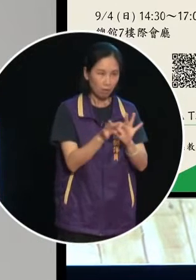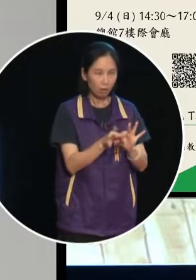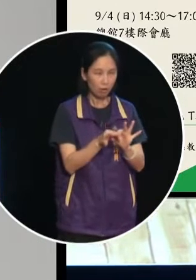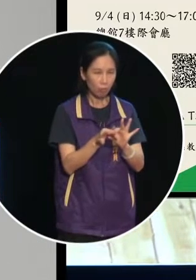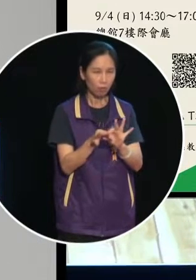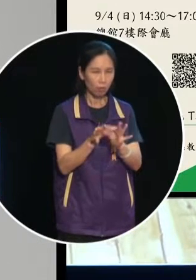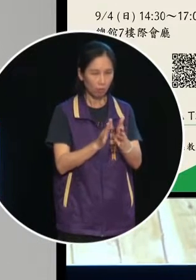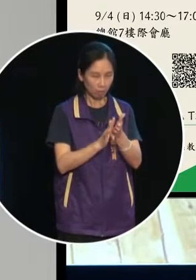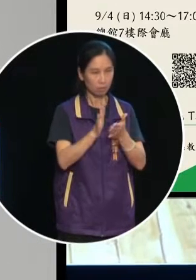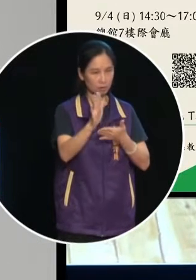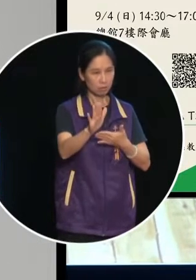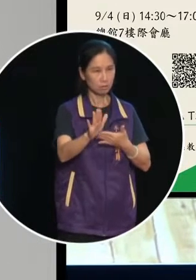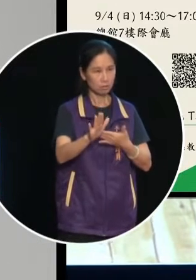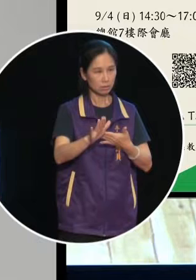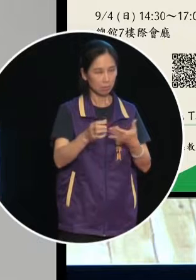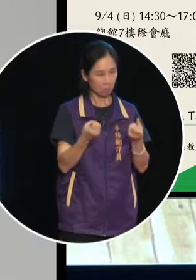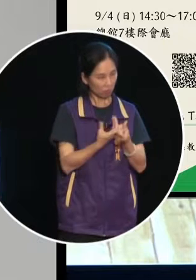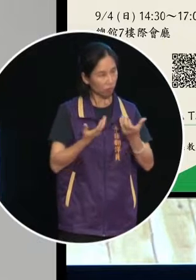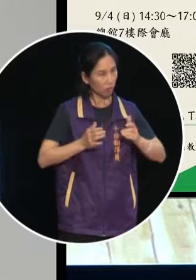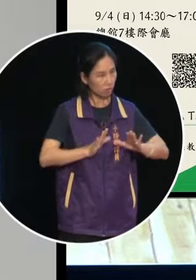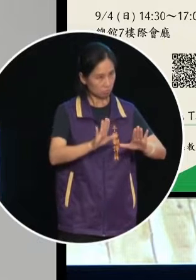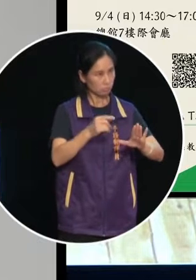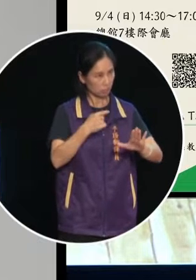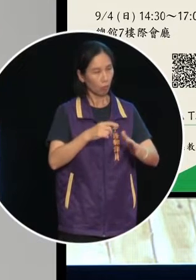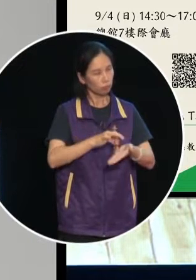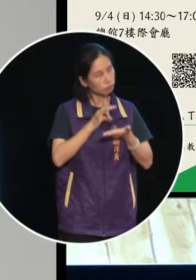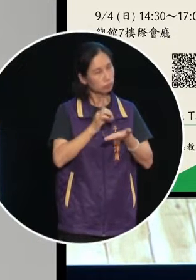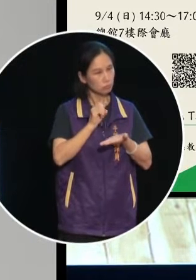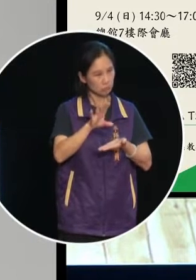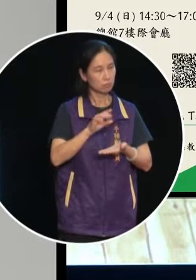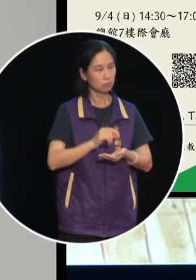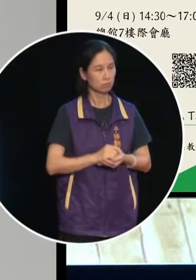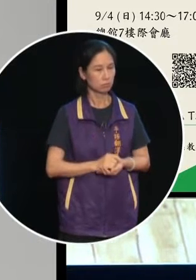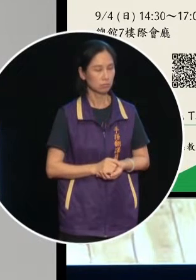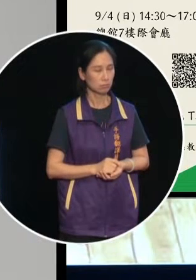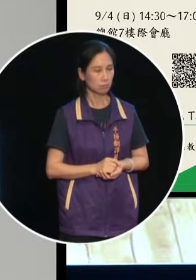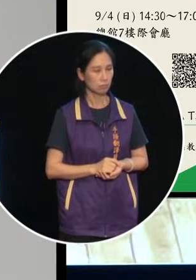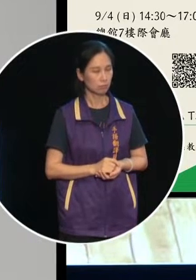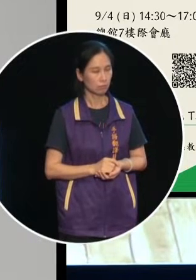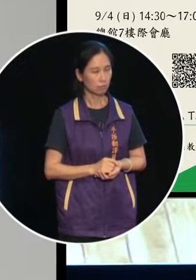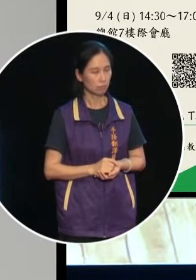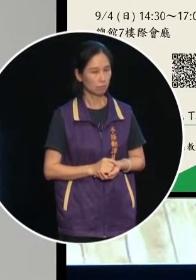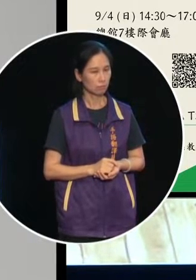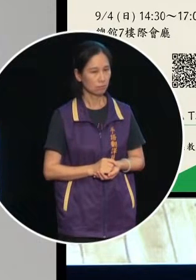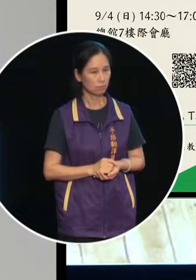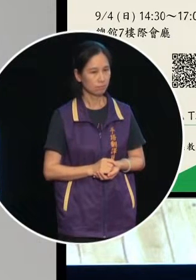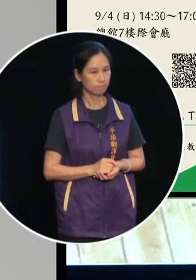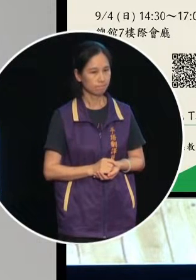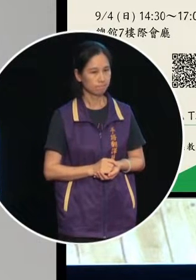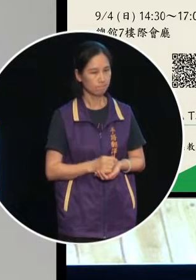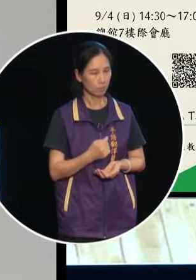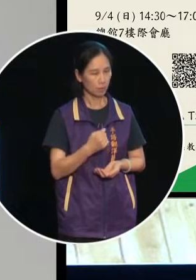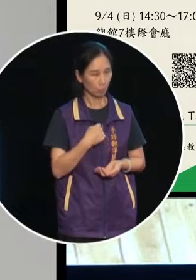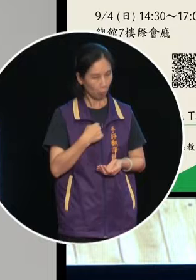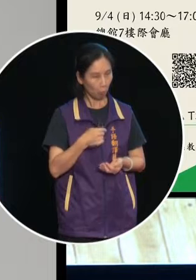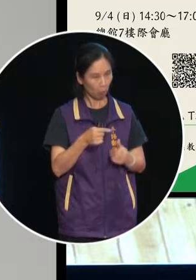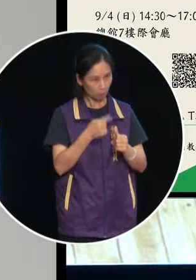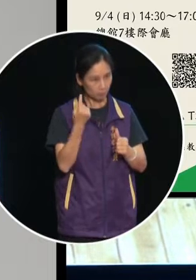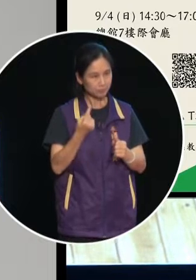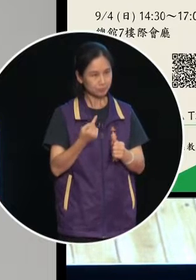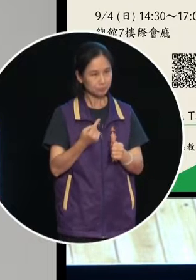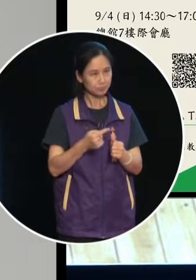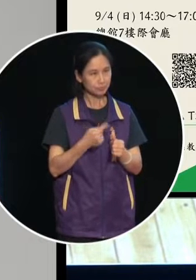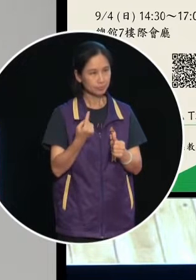来的发展上面的建议。那么我先要跟各